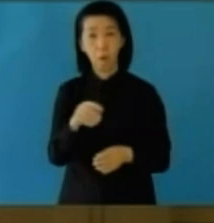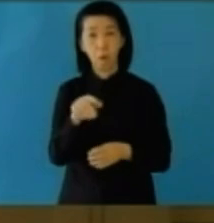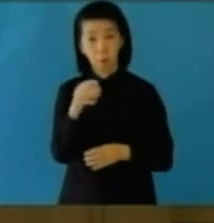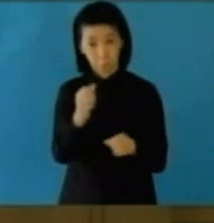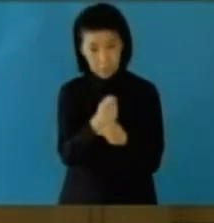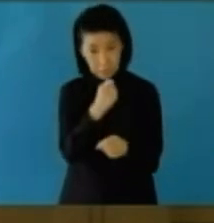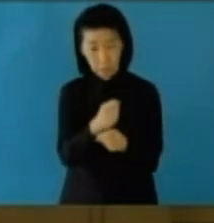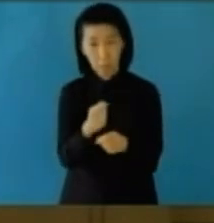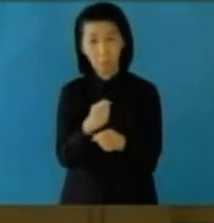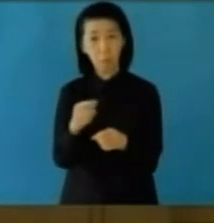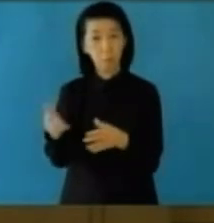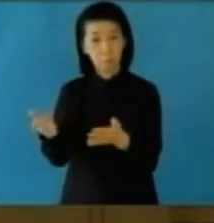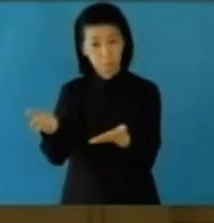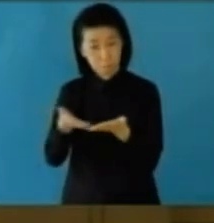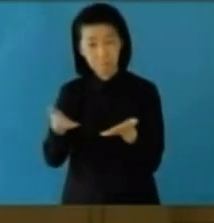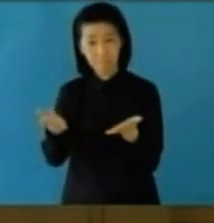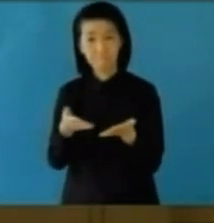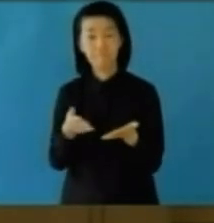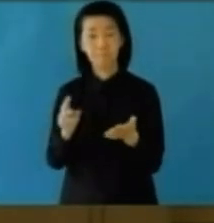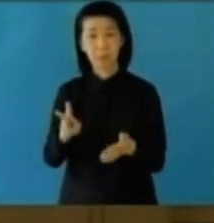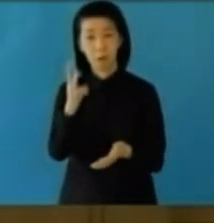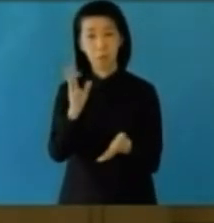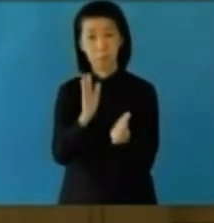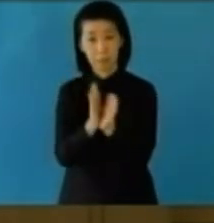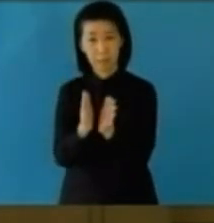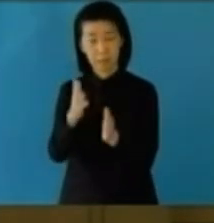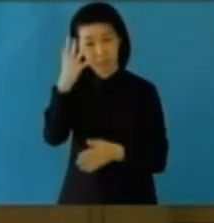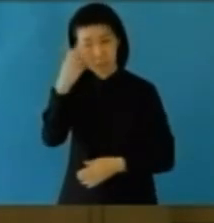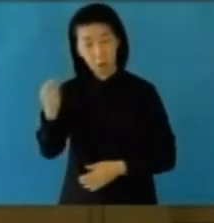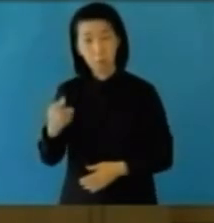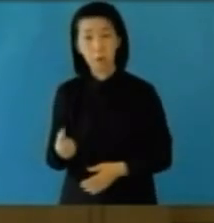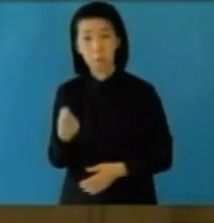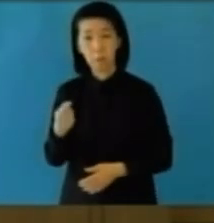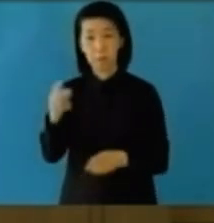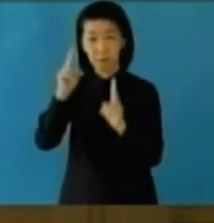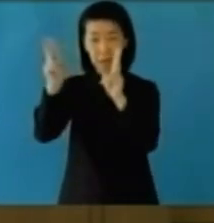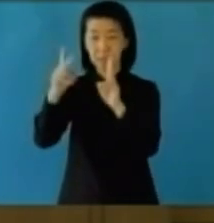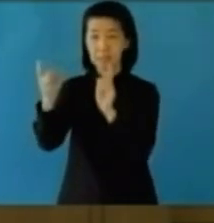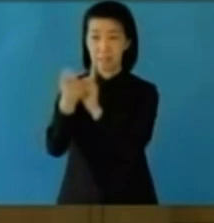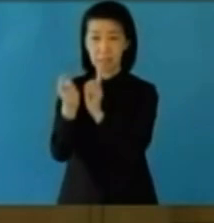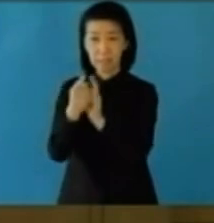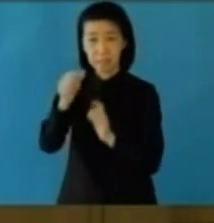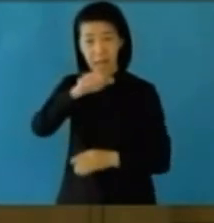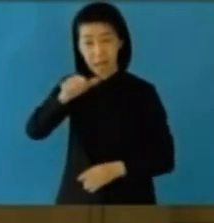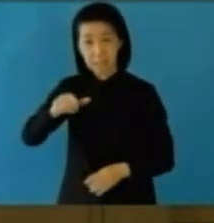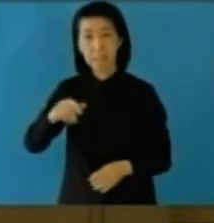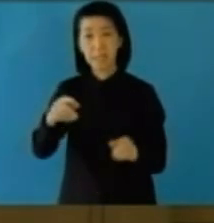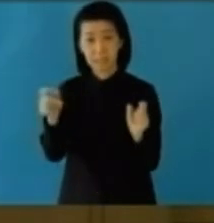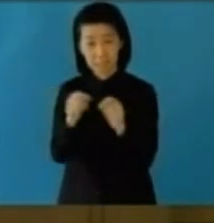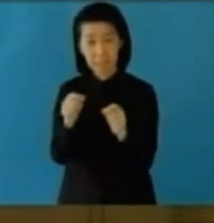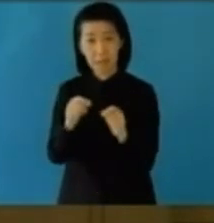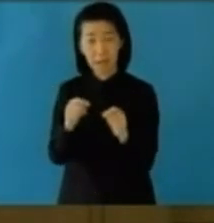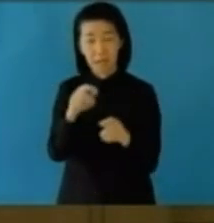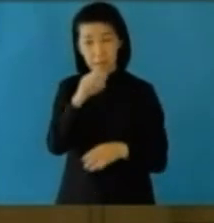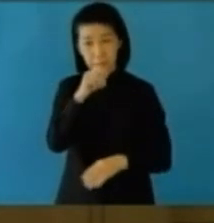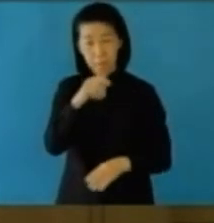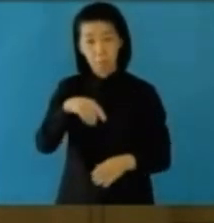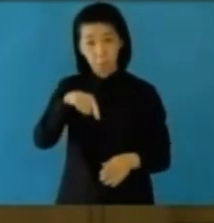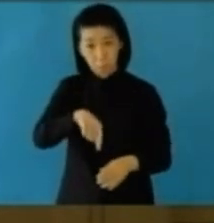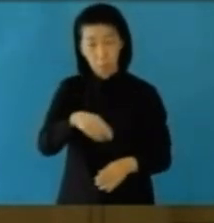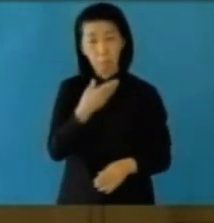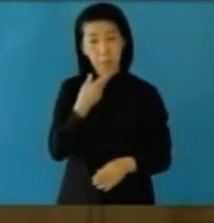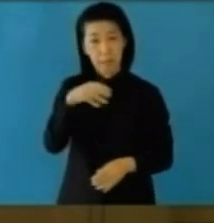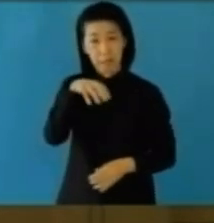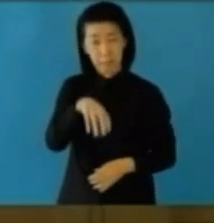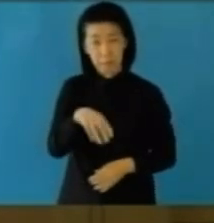基づき、本県への進出に関心がある企業等に対し、アジアに近い地理的優位性や国内外を